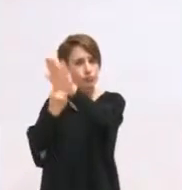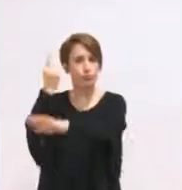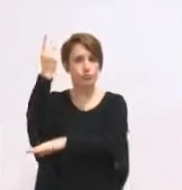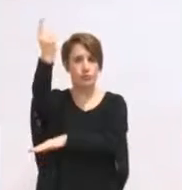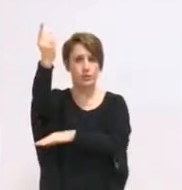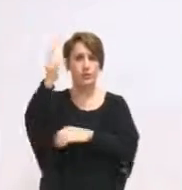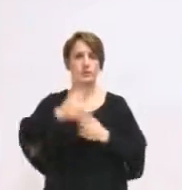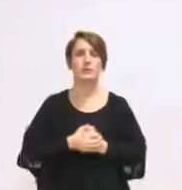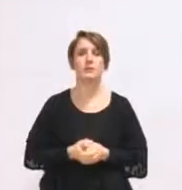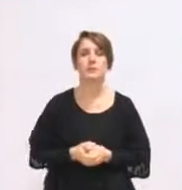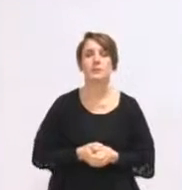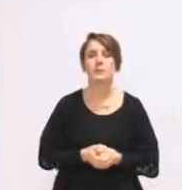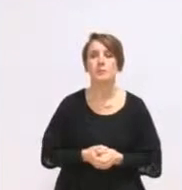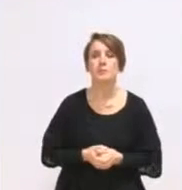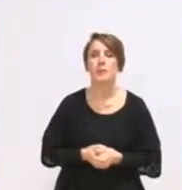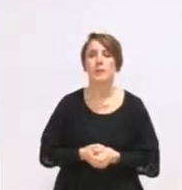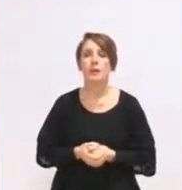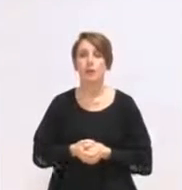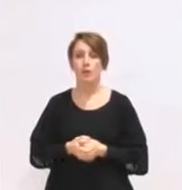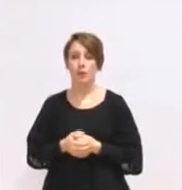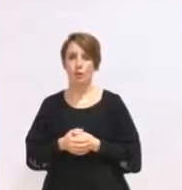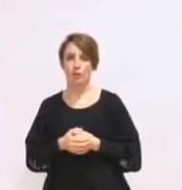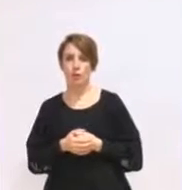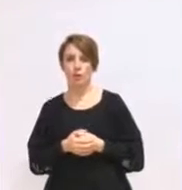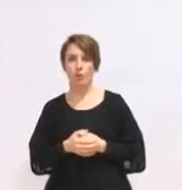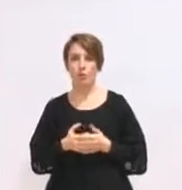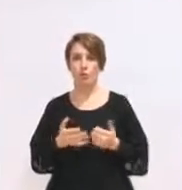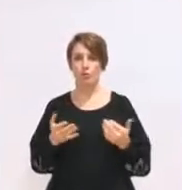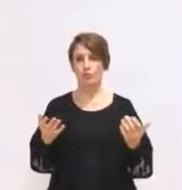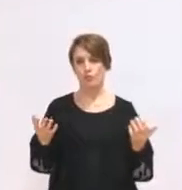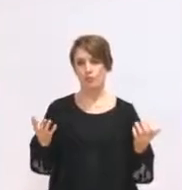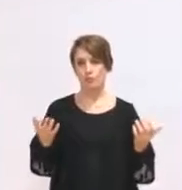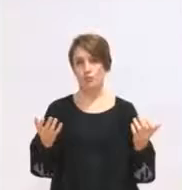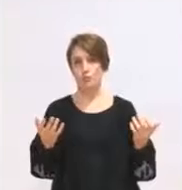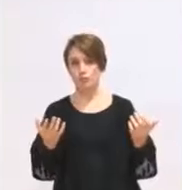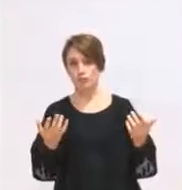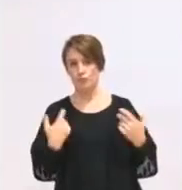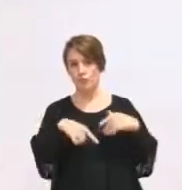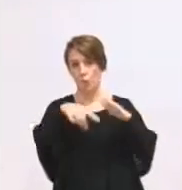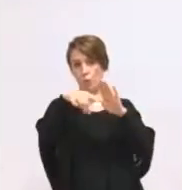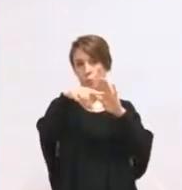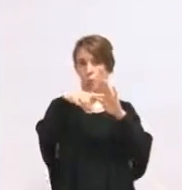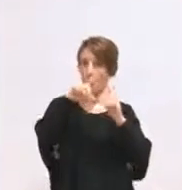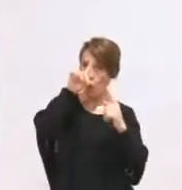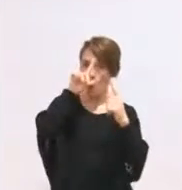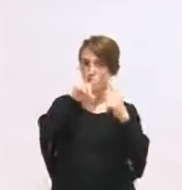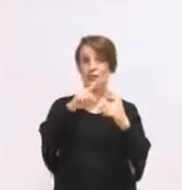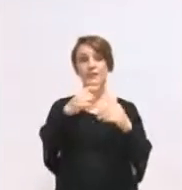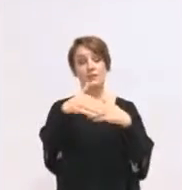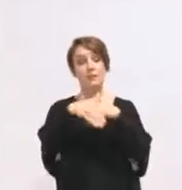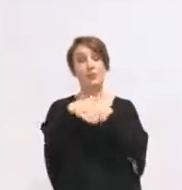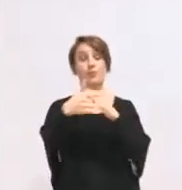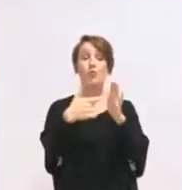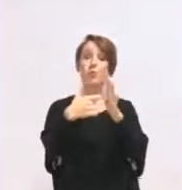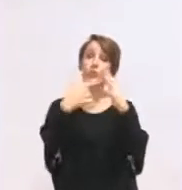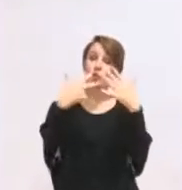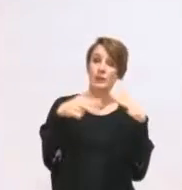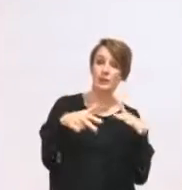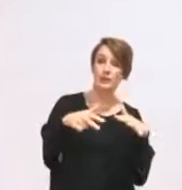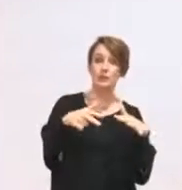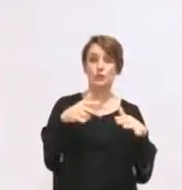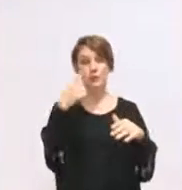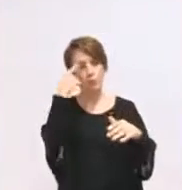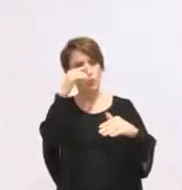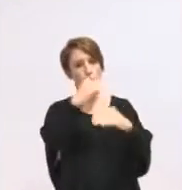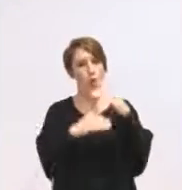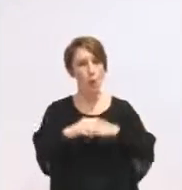de Grenoble. Je trouve que les préconisations qui ont été faites pour l'année 2018, que ce soit sur la restructuration du plan d'action pour que ce soit